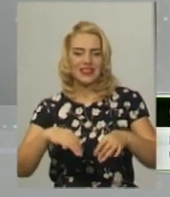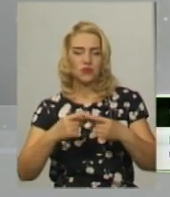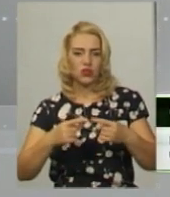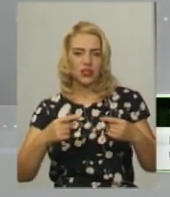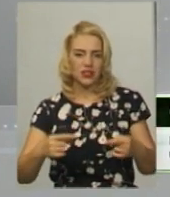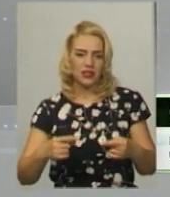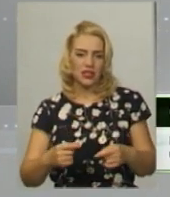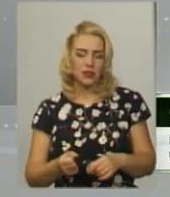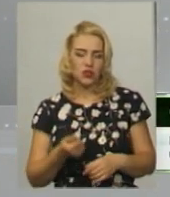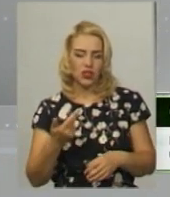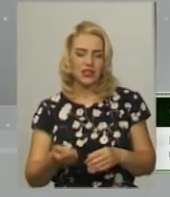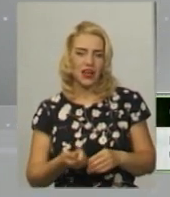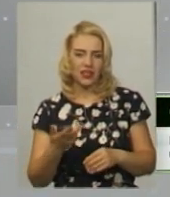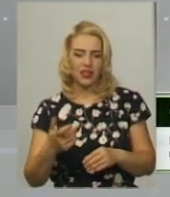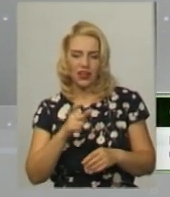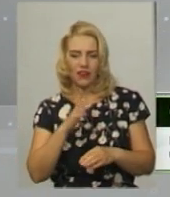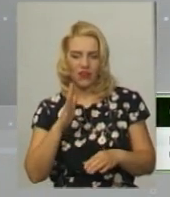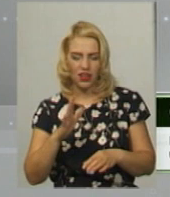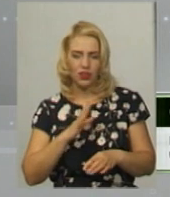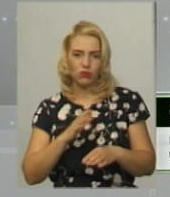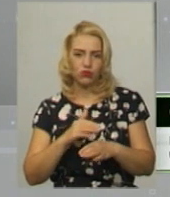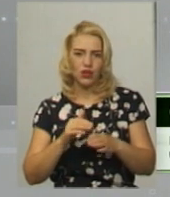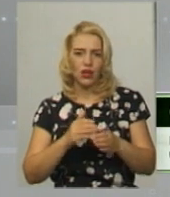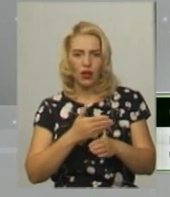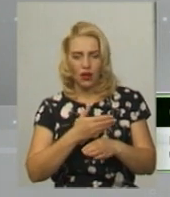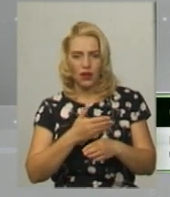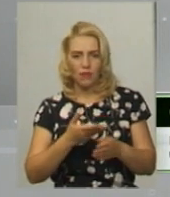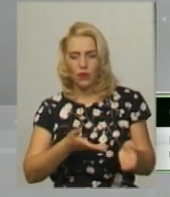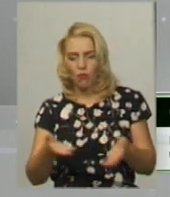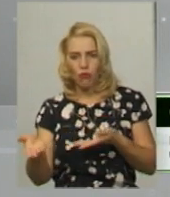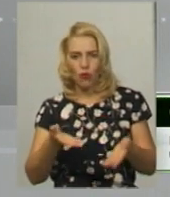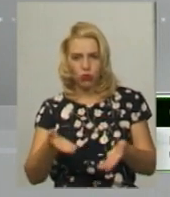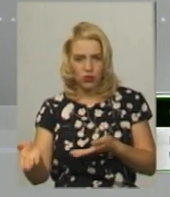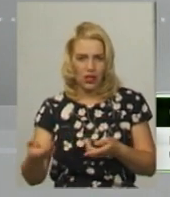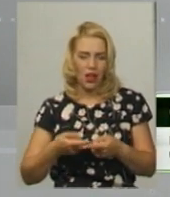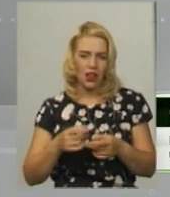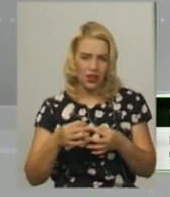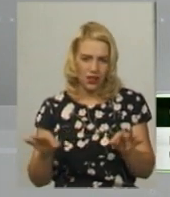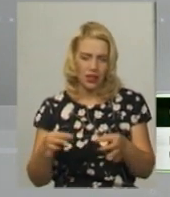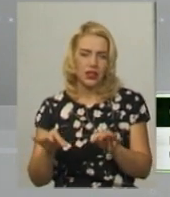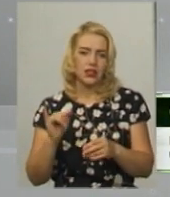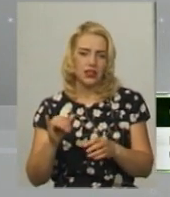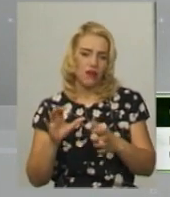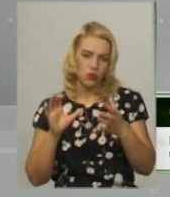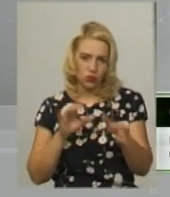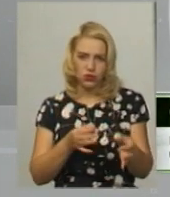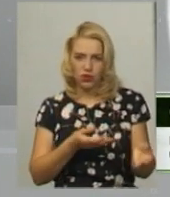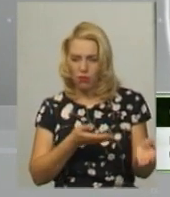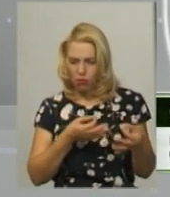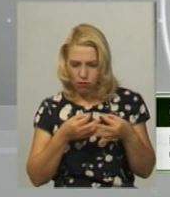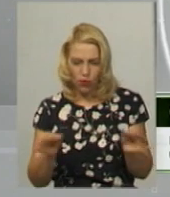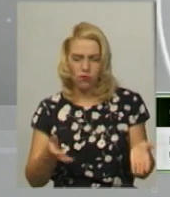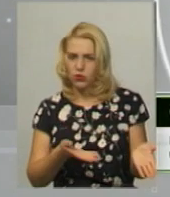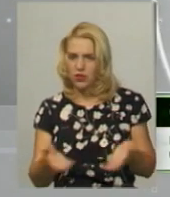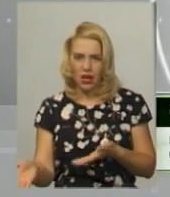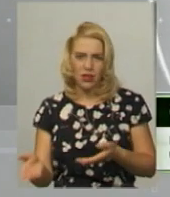хвилин пропускали. Був там транспортний засіб, наприклад, 10 хвилин. І його пропускали, автобуси пропускали в компланчі.